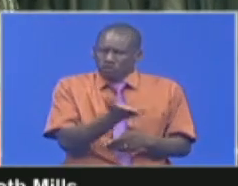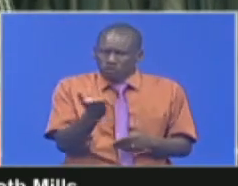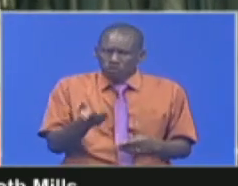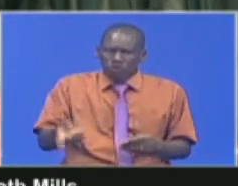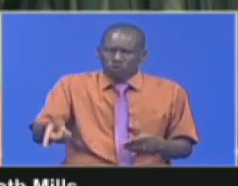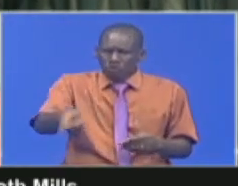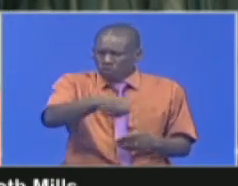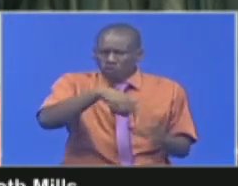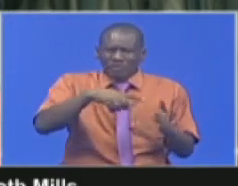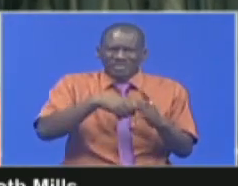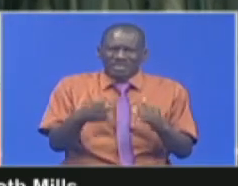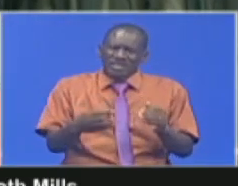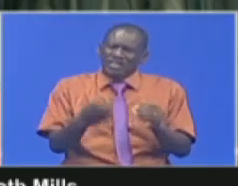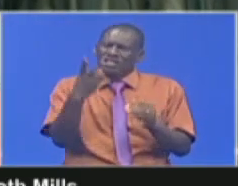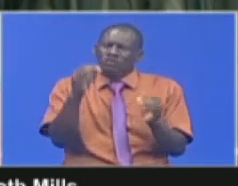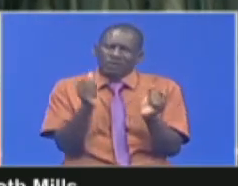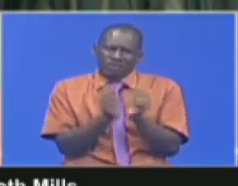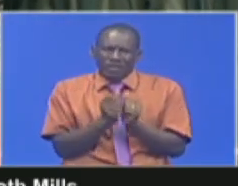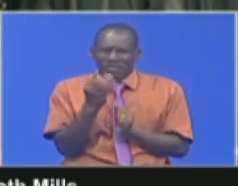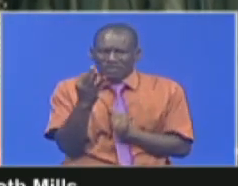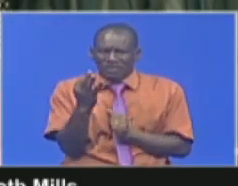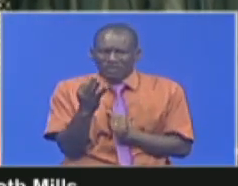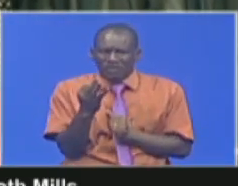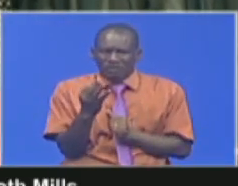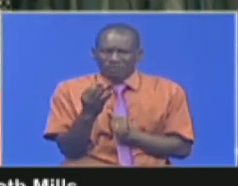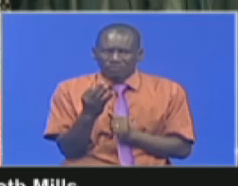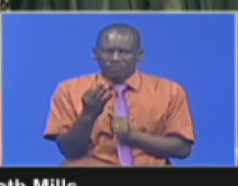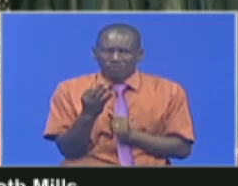tulianza mtindo 2013.